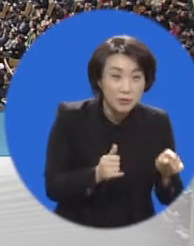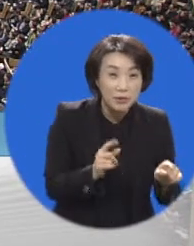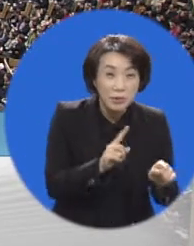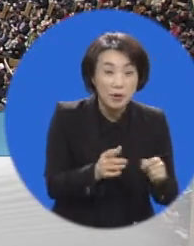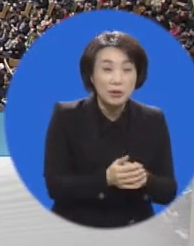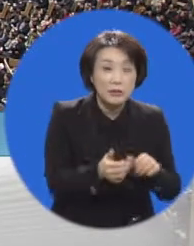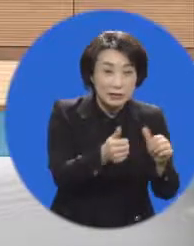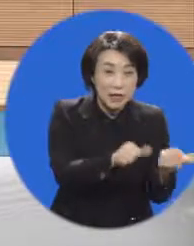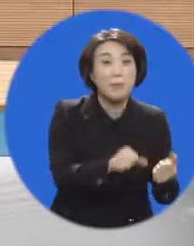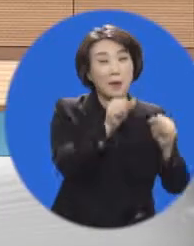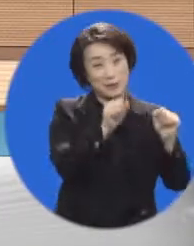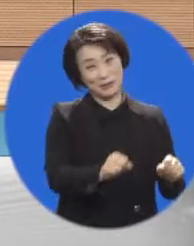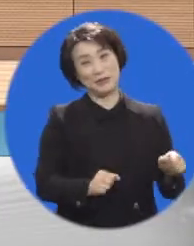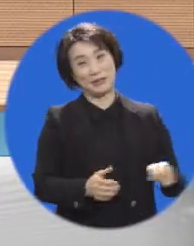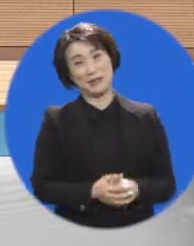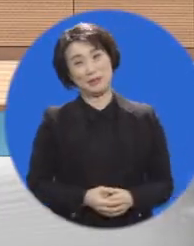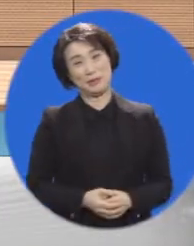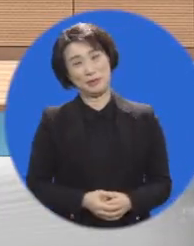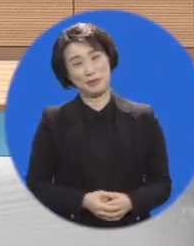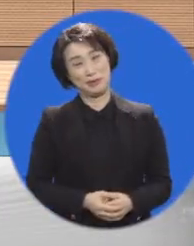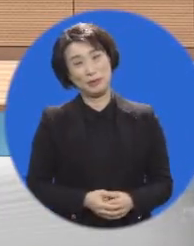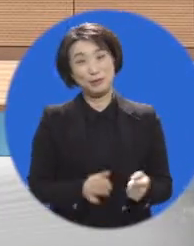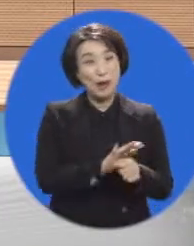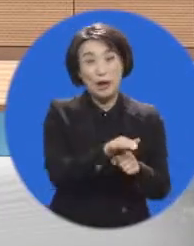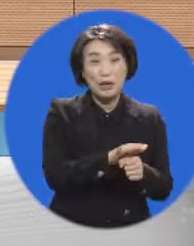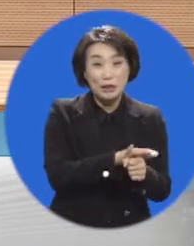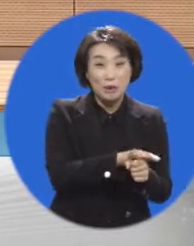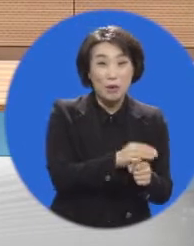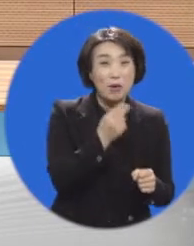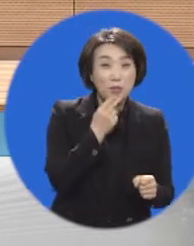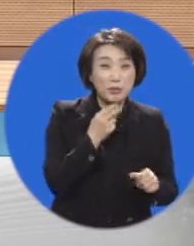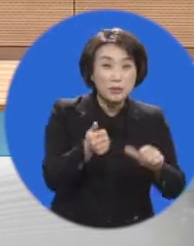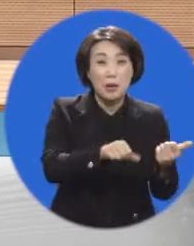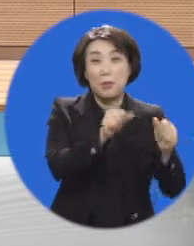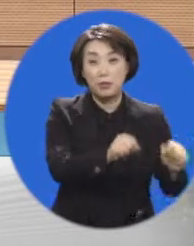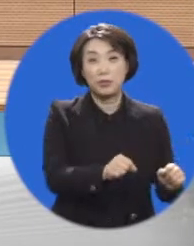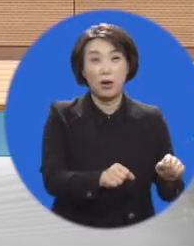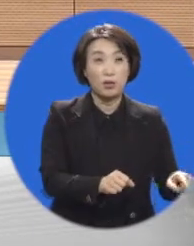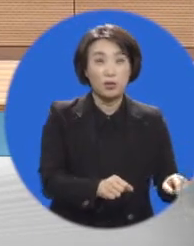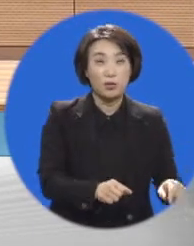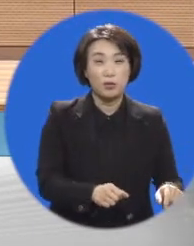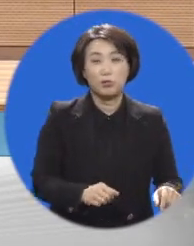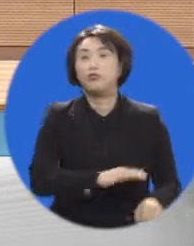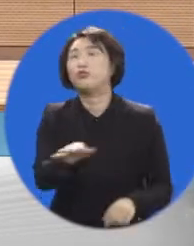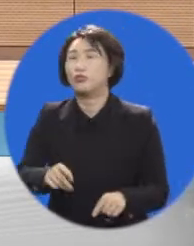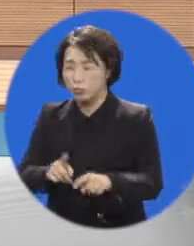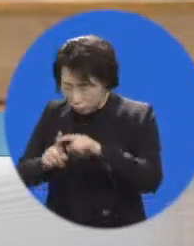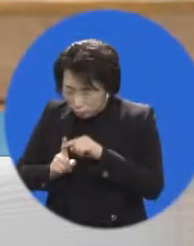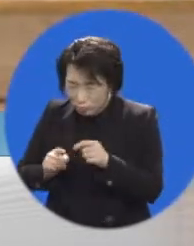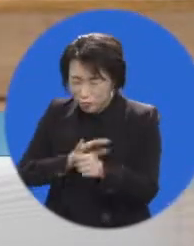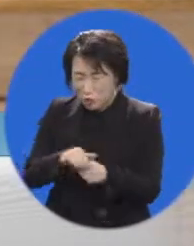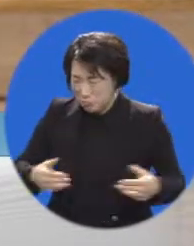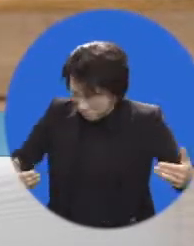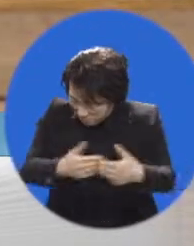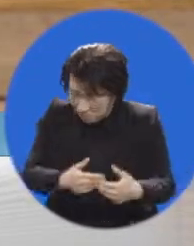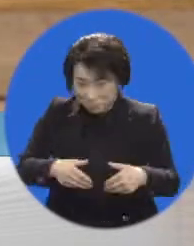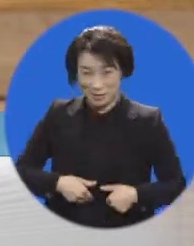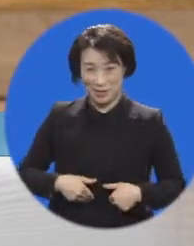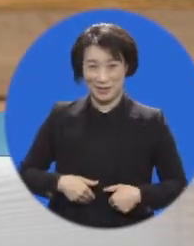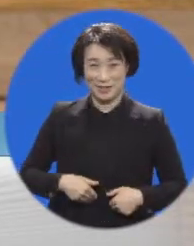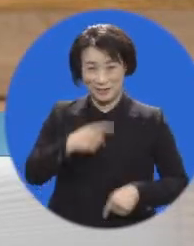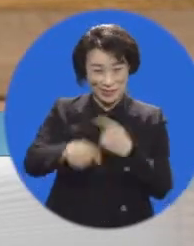자는 사망에 거하느니라. 사랑하는 자는 사망에 거한대. 죽어도 사랑해야 돼. 다시 사랑해야